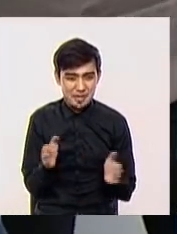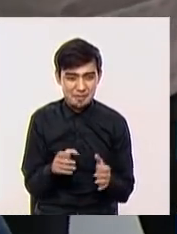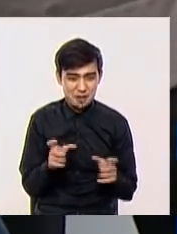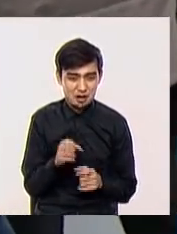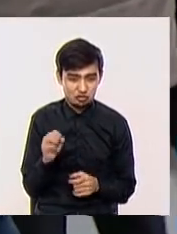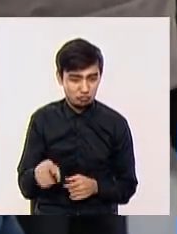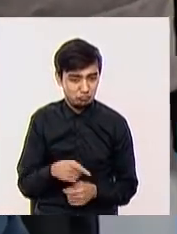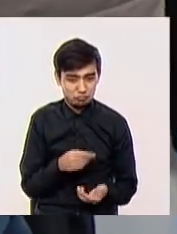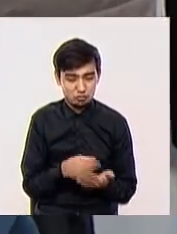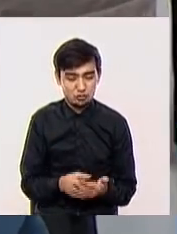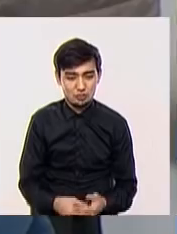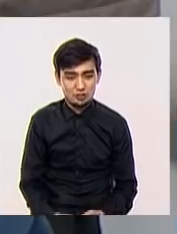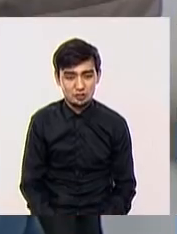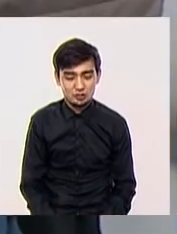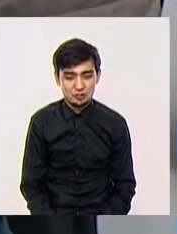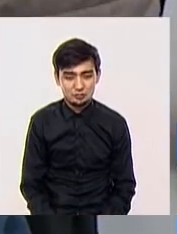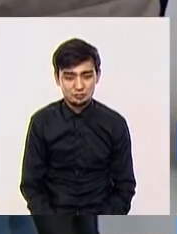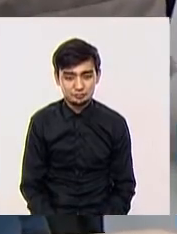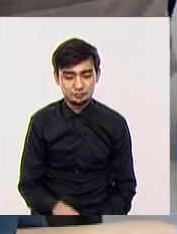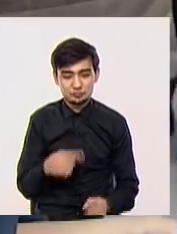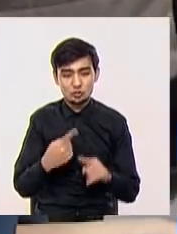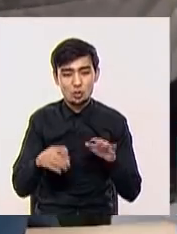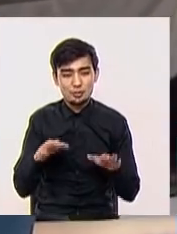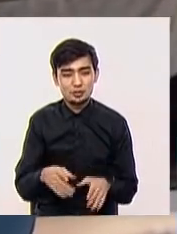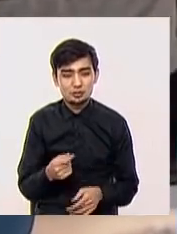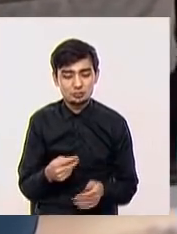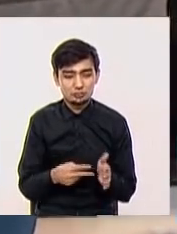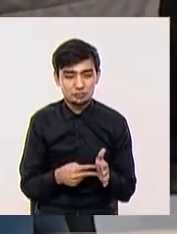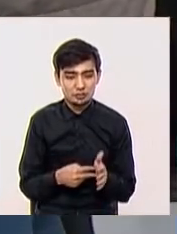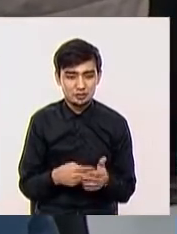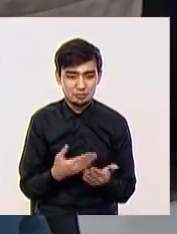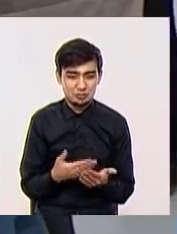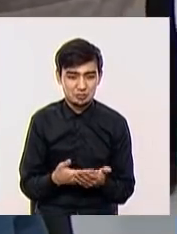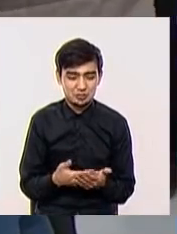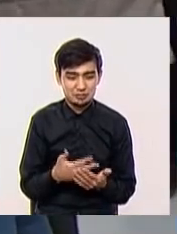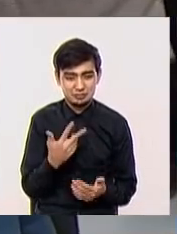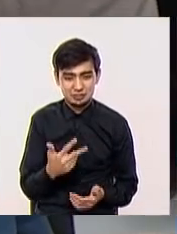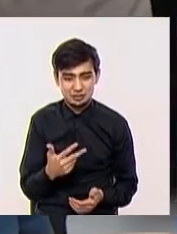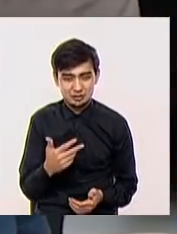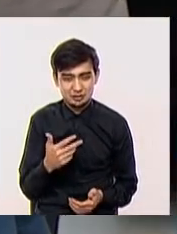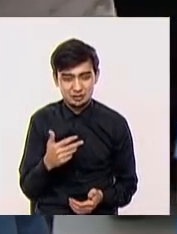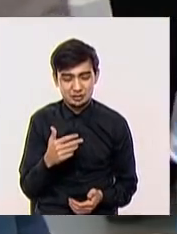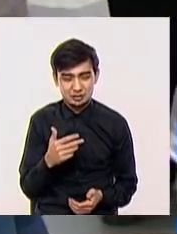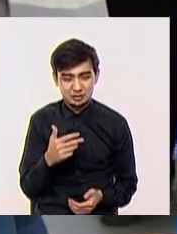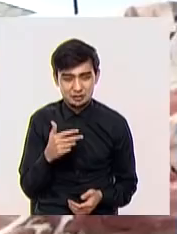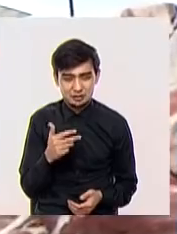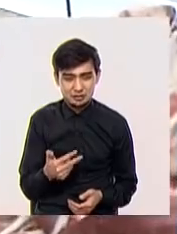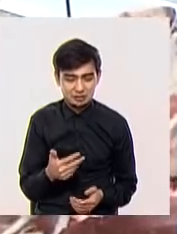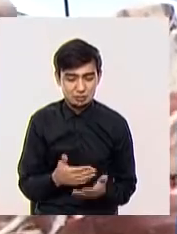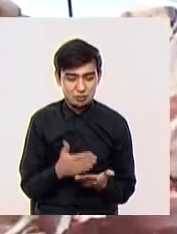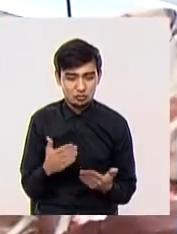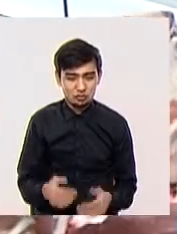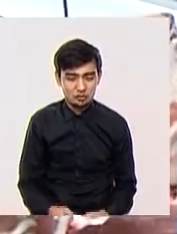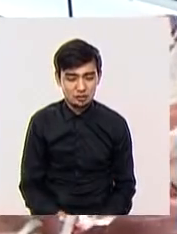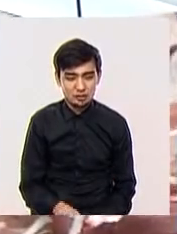магазины. А поскольку в других местах? Ну, около 3. 3 с лишним.